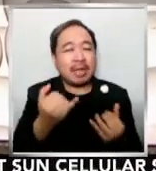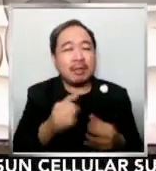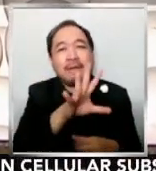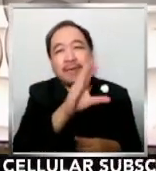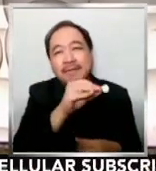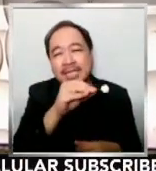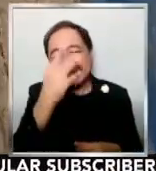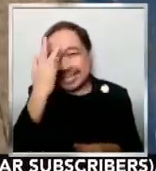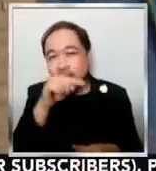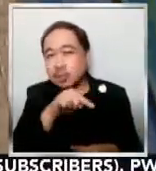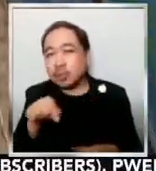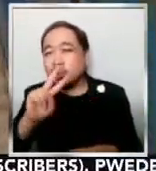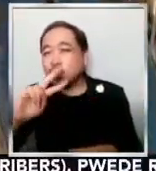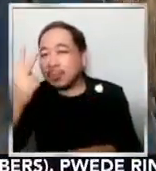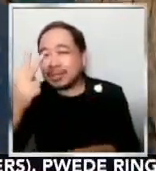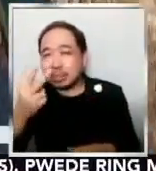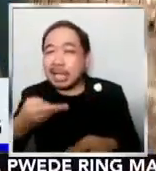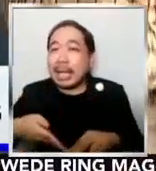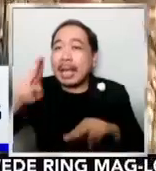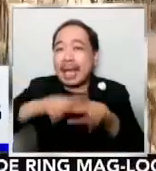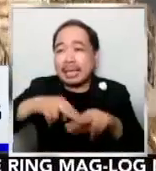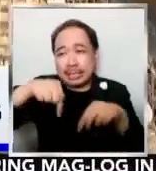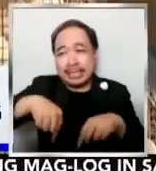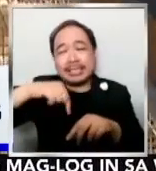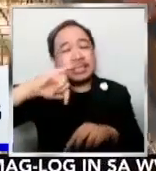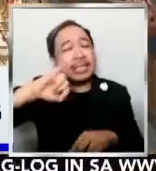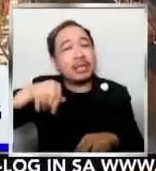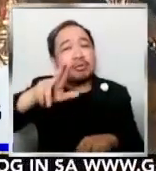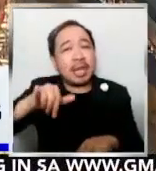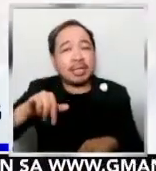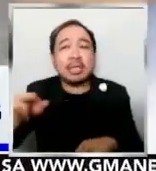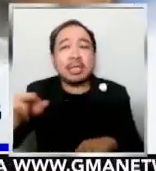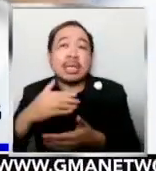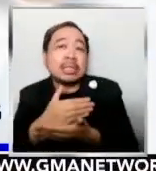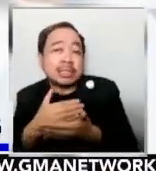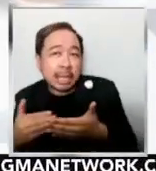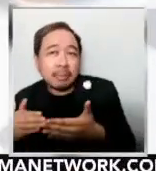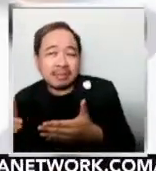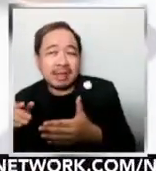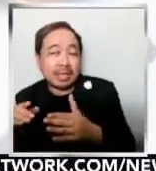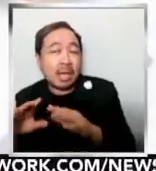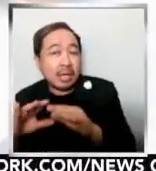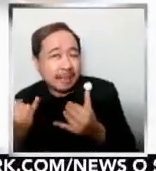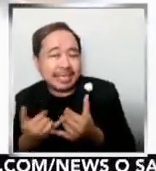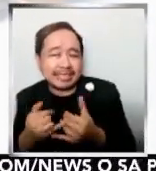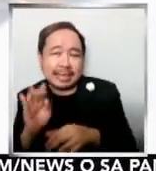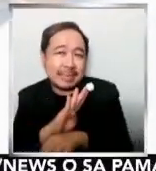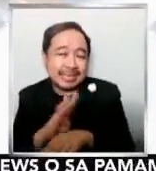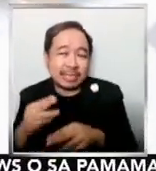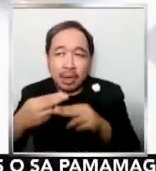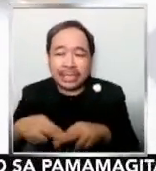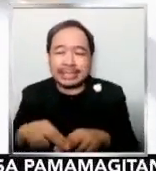ng itlog ngayong buwan. Nangangamba pa ang mga egg producers sa banta ng bird flu. Doon sa aming bayan ng San Jose,